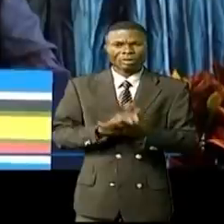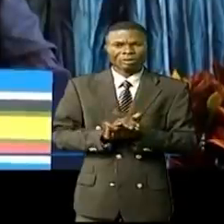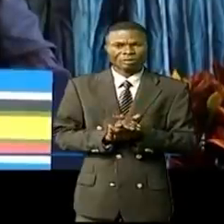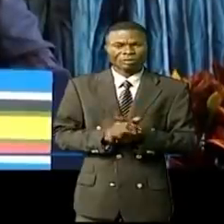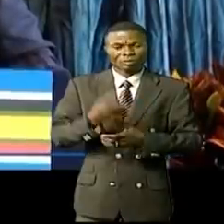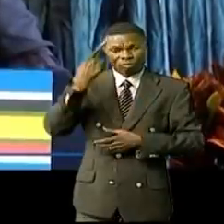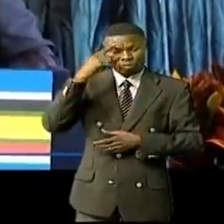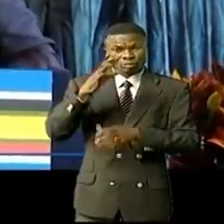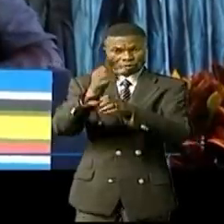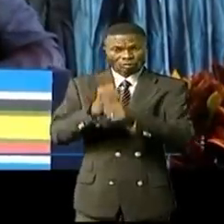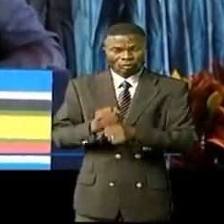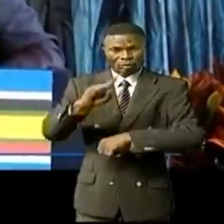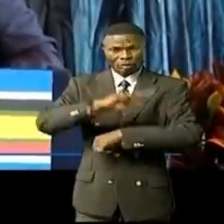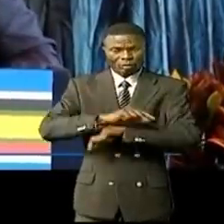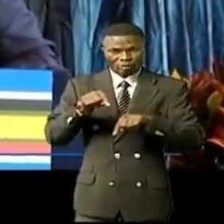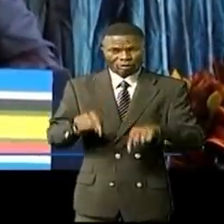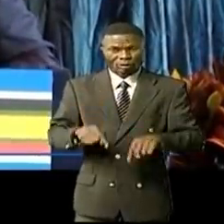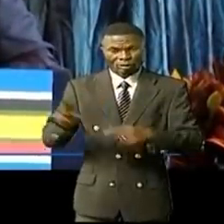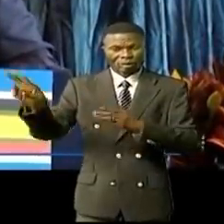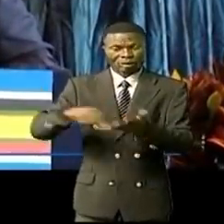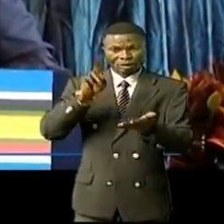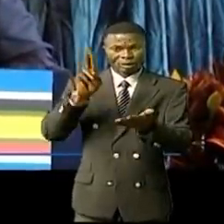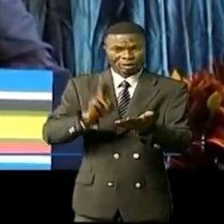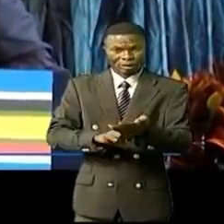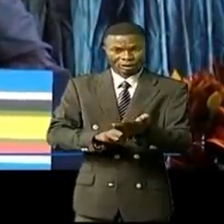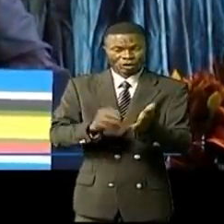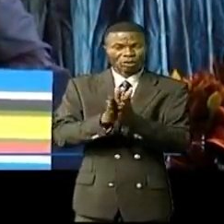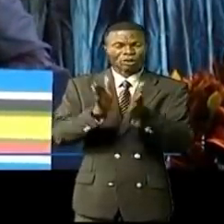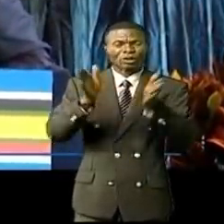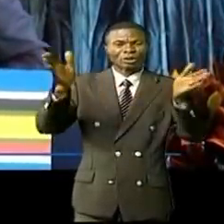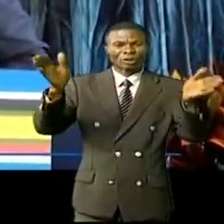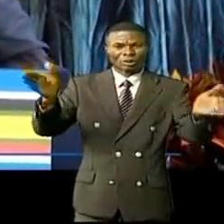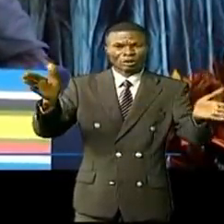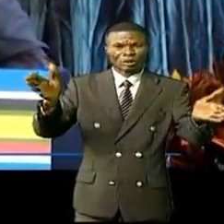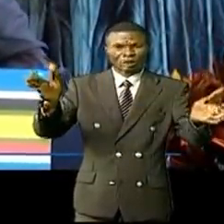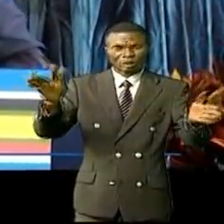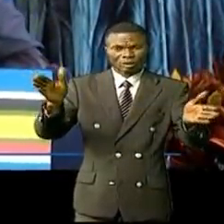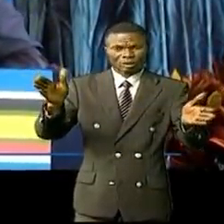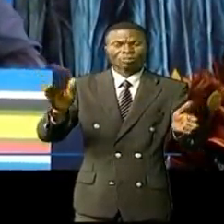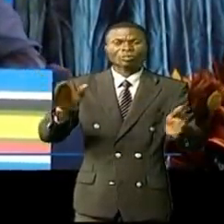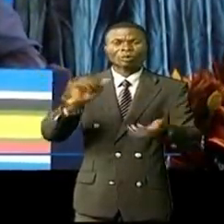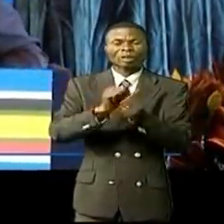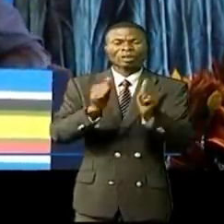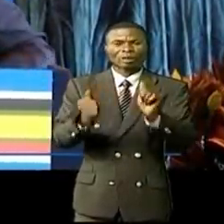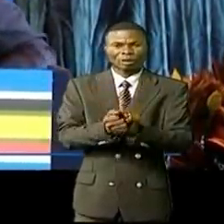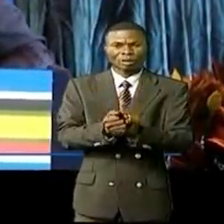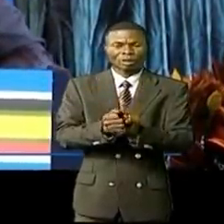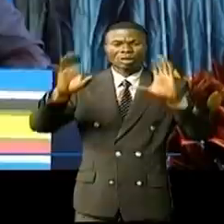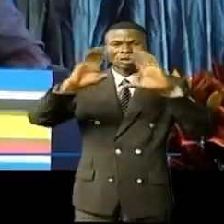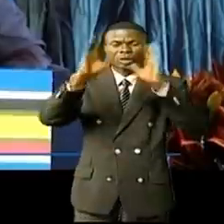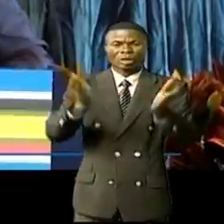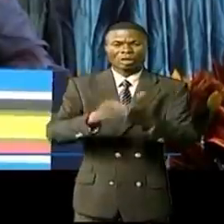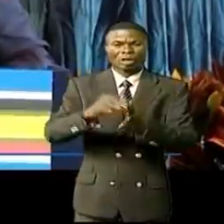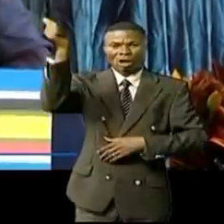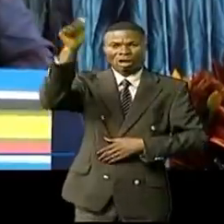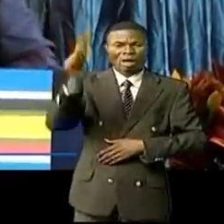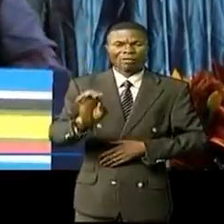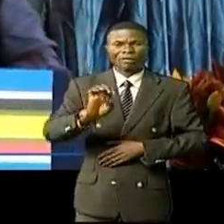En procédant ce jour à la signature solennelle du traité régissant la communauté d'Afrique de